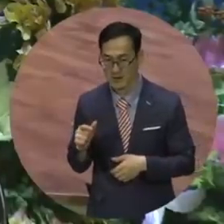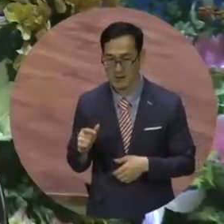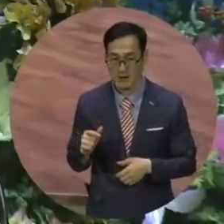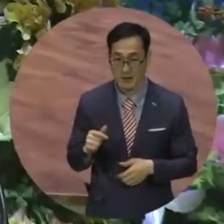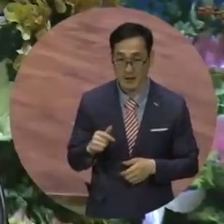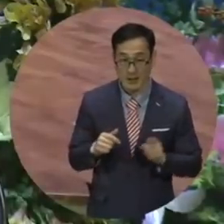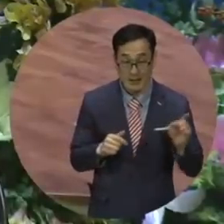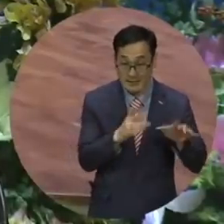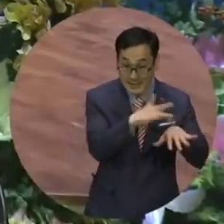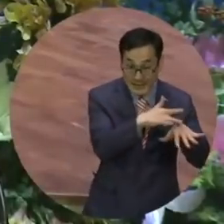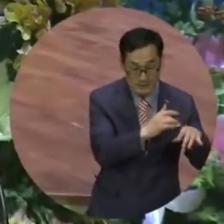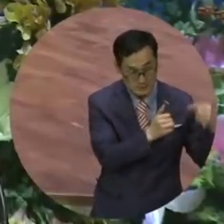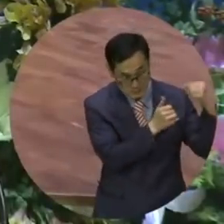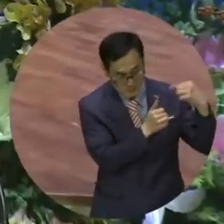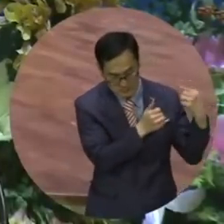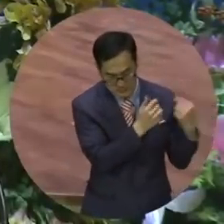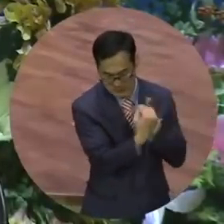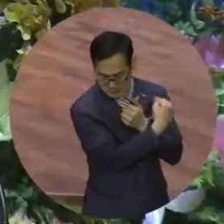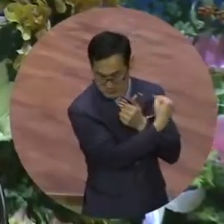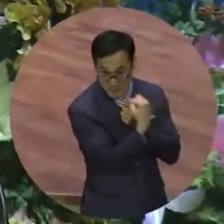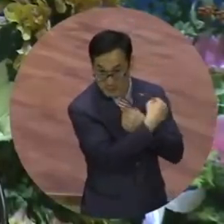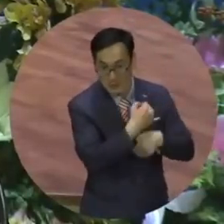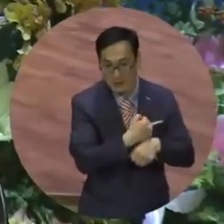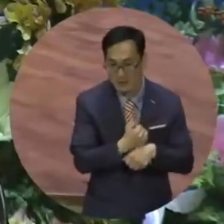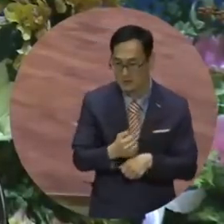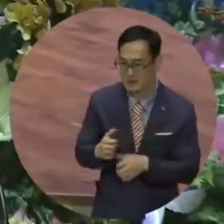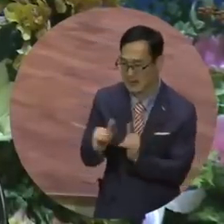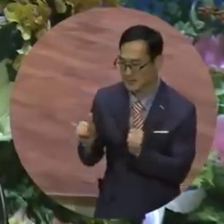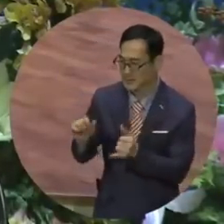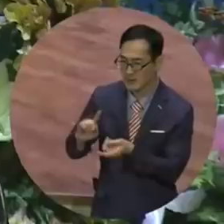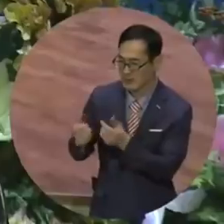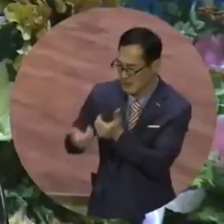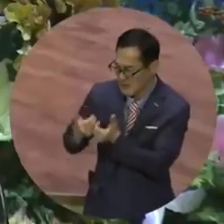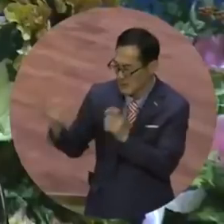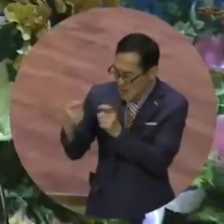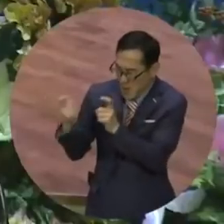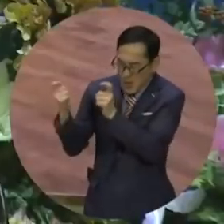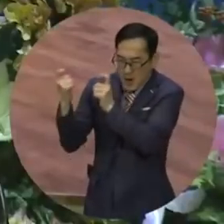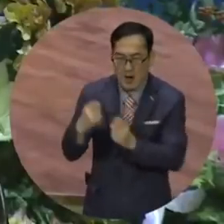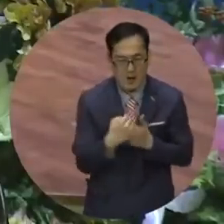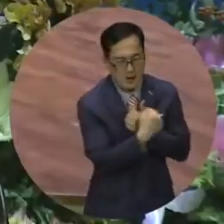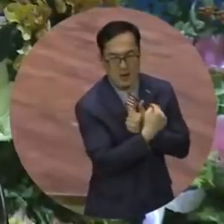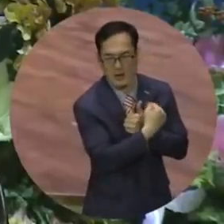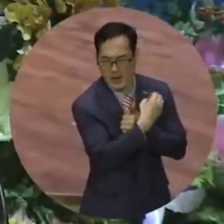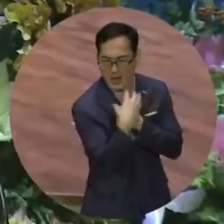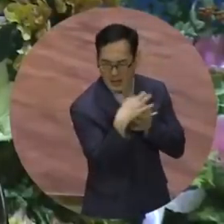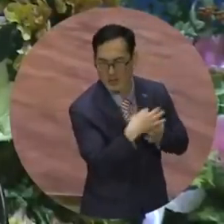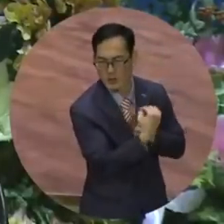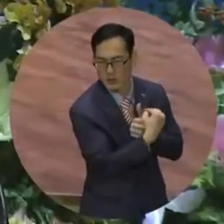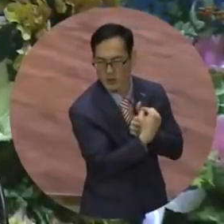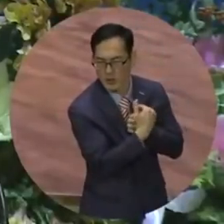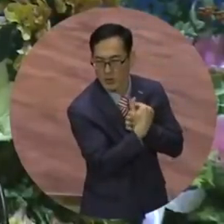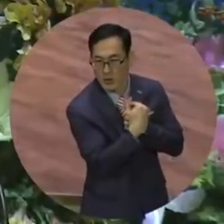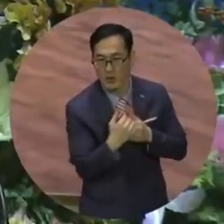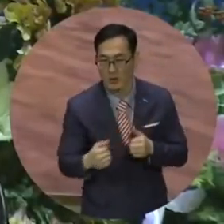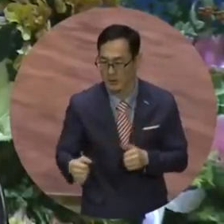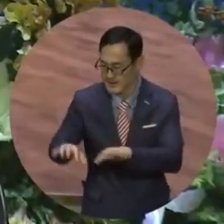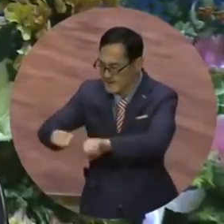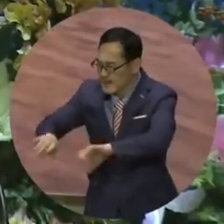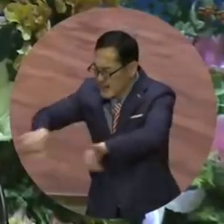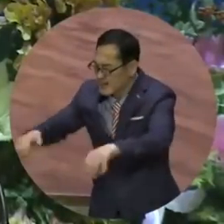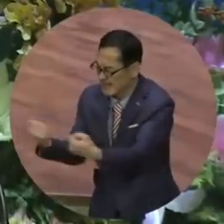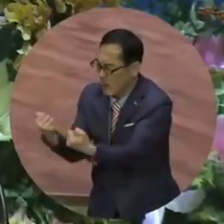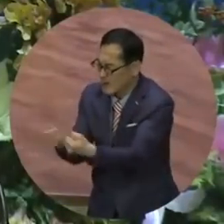이간자. 이간심. 그 예수님은 화해자 화해식이고 사단은 이간식이고 계속